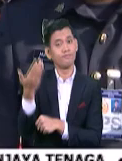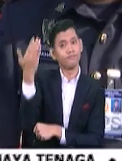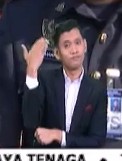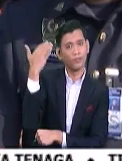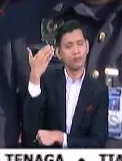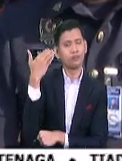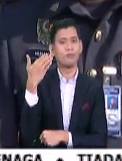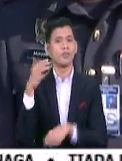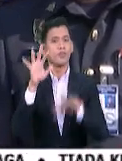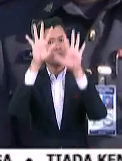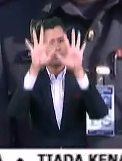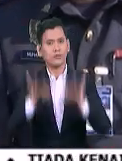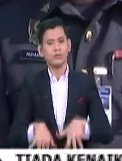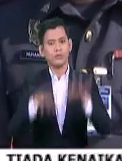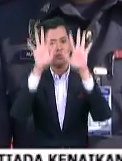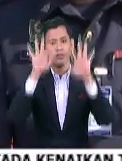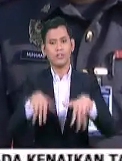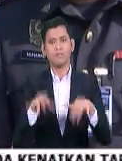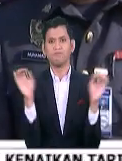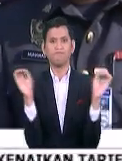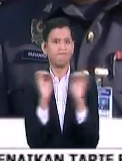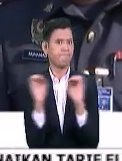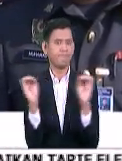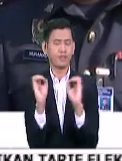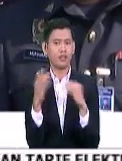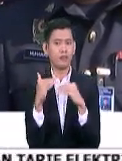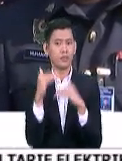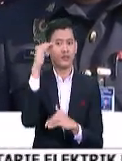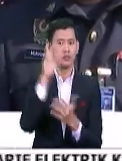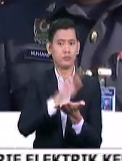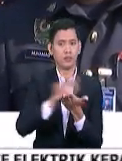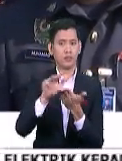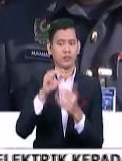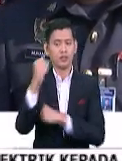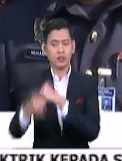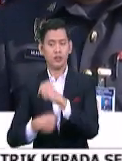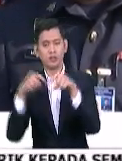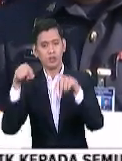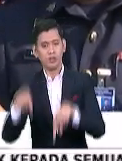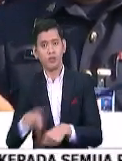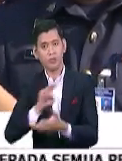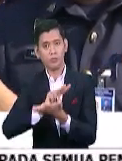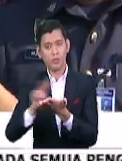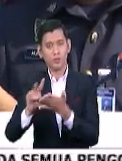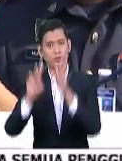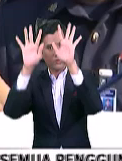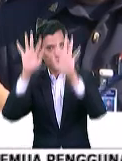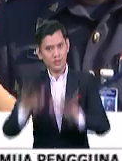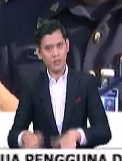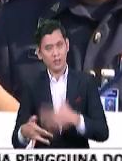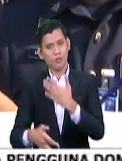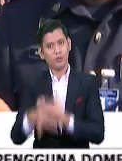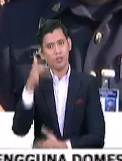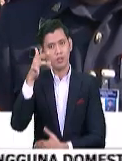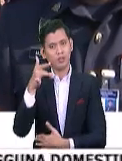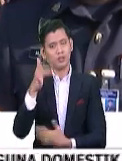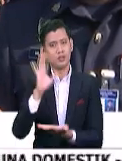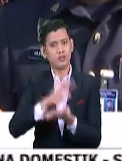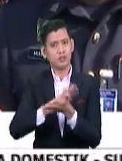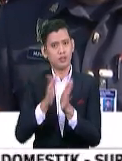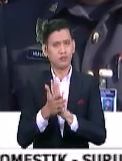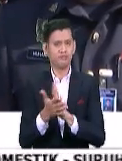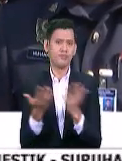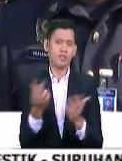Hujan tak turun lebih daripada tiga minggu kau ni dua minggu udah Hujannya turun awal lagi jadi tren